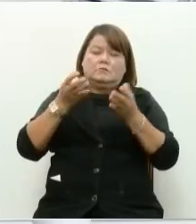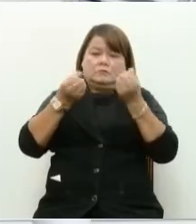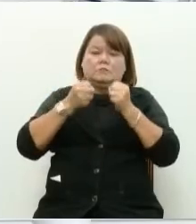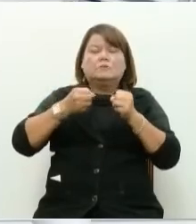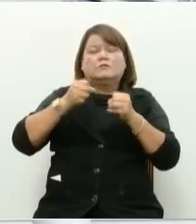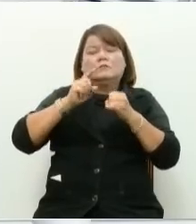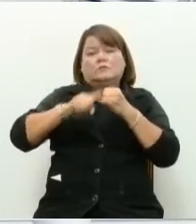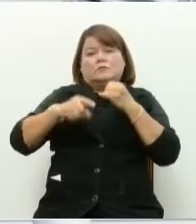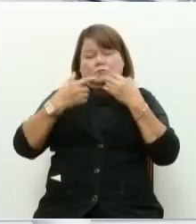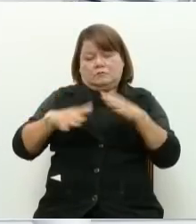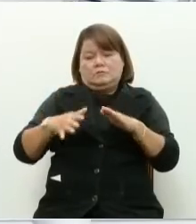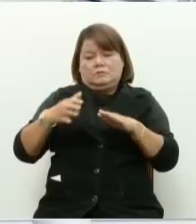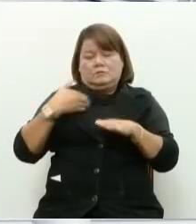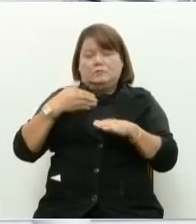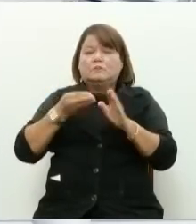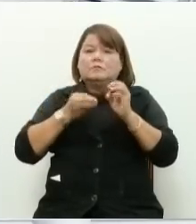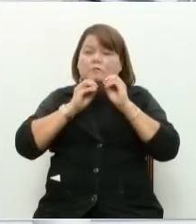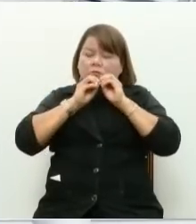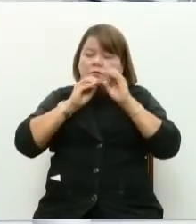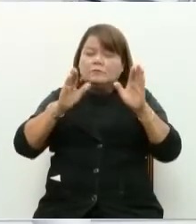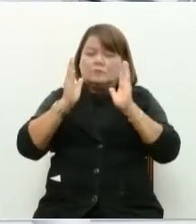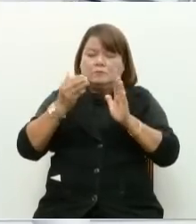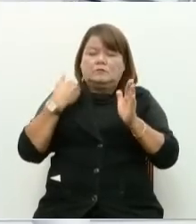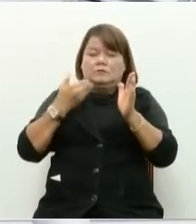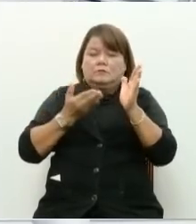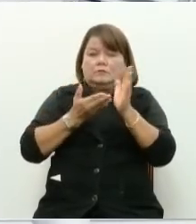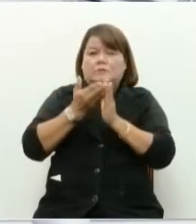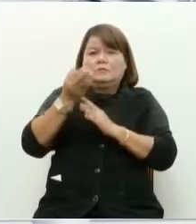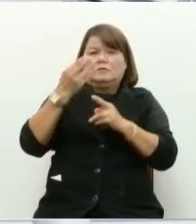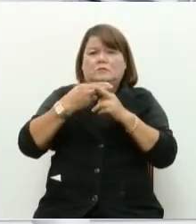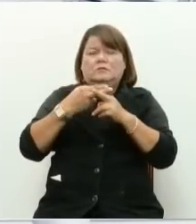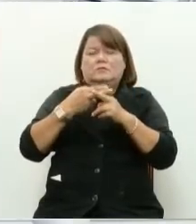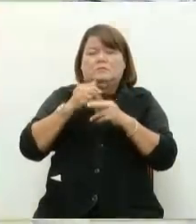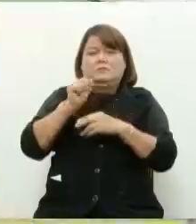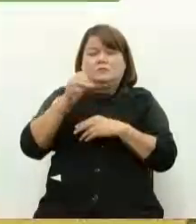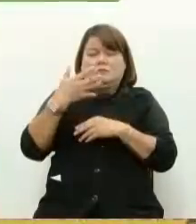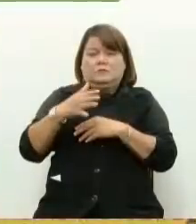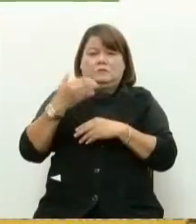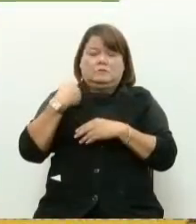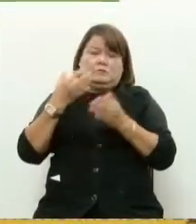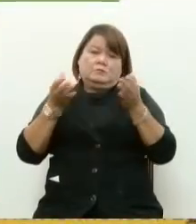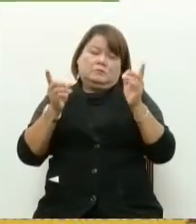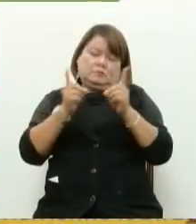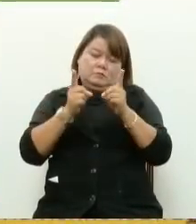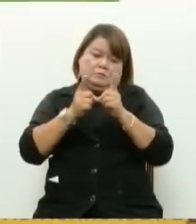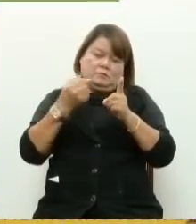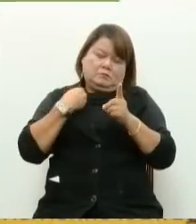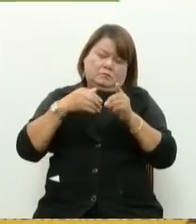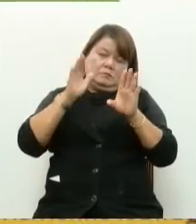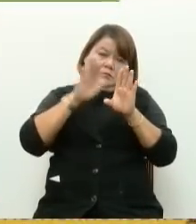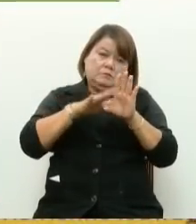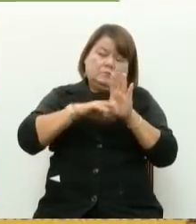ผู้มีสิทธิ์สอบไปแล้วซึ่งจากการสำรวจในคราวนี้ก็พบว่ามีผู้สมัคร